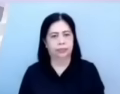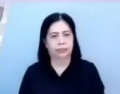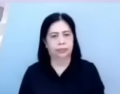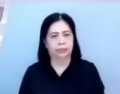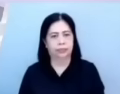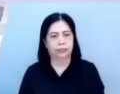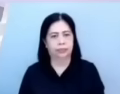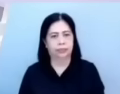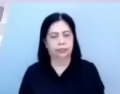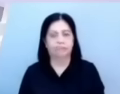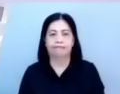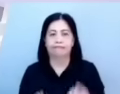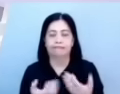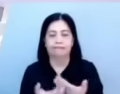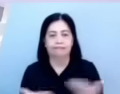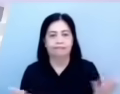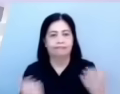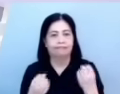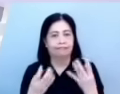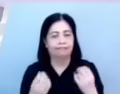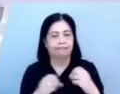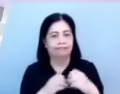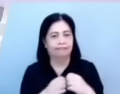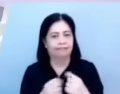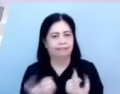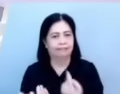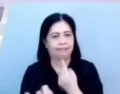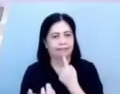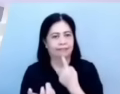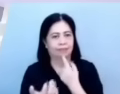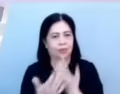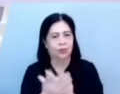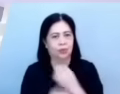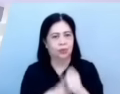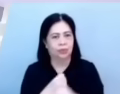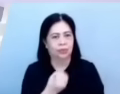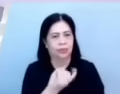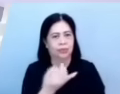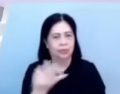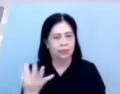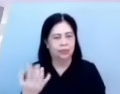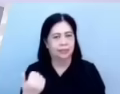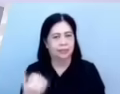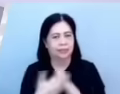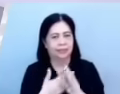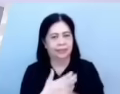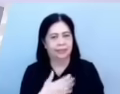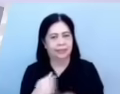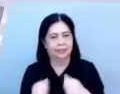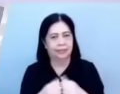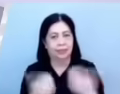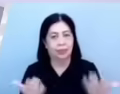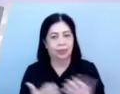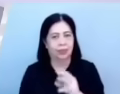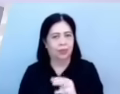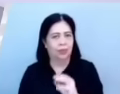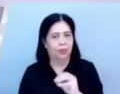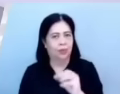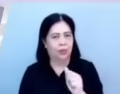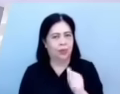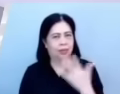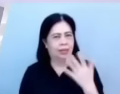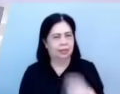Maraming kapuso natin ang nakamiss sa GMA New Year Countdown na nagbalik sa Mall of Asia matapos ang ilang taon ng